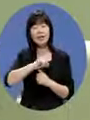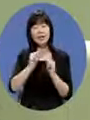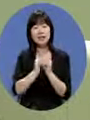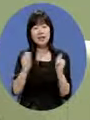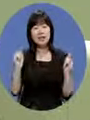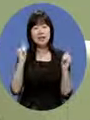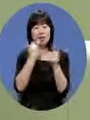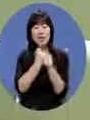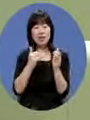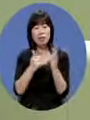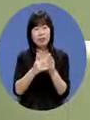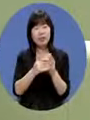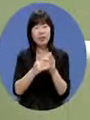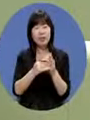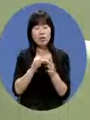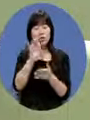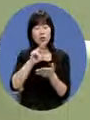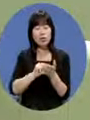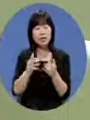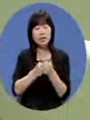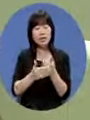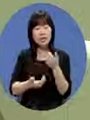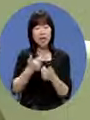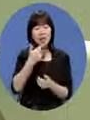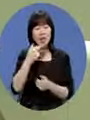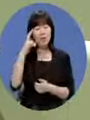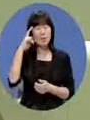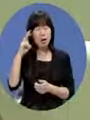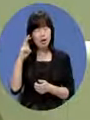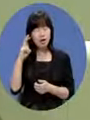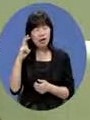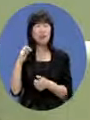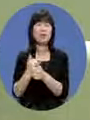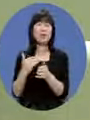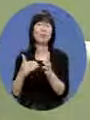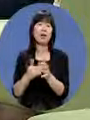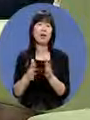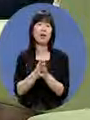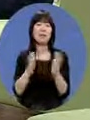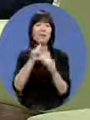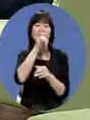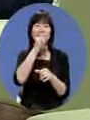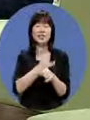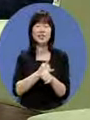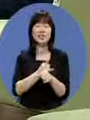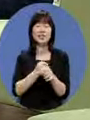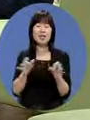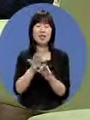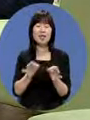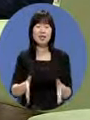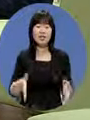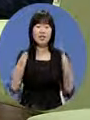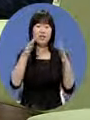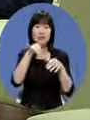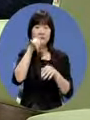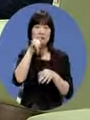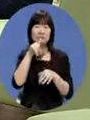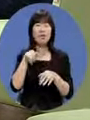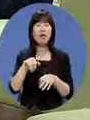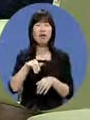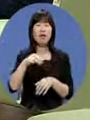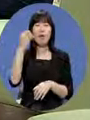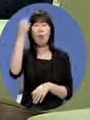살면 돈 문제로 싸울 일은 없겠구나 이러고 이제 결혼을 하셨대요 그러며 아파트 있지 3 가도 있었다면서 요 삼각의